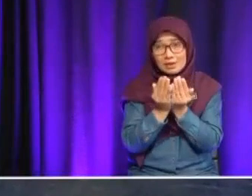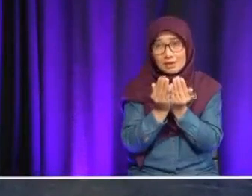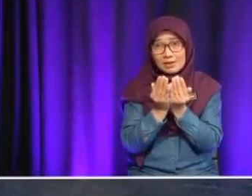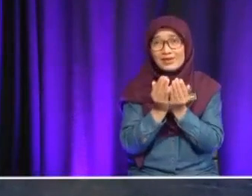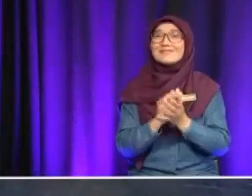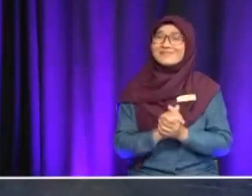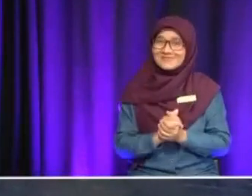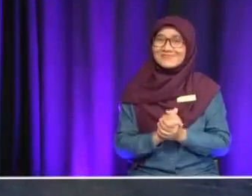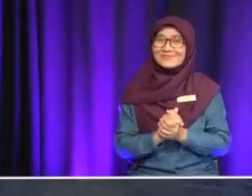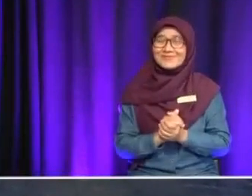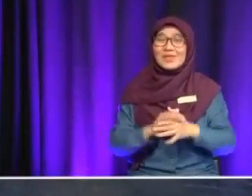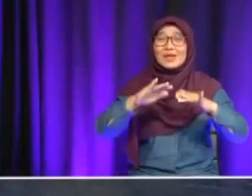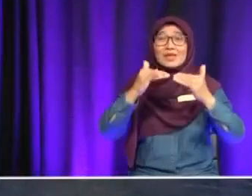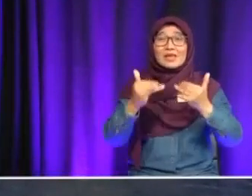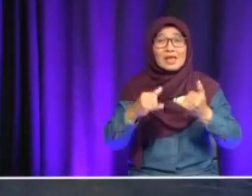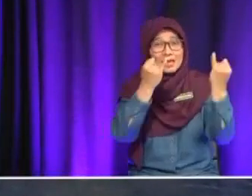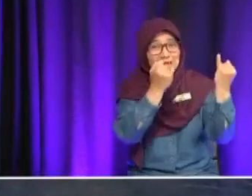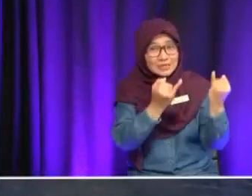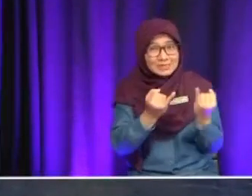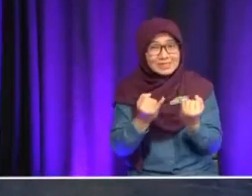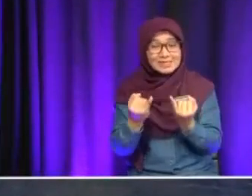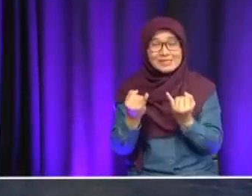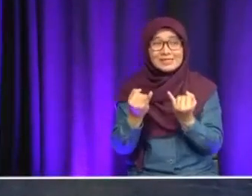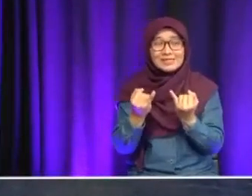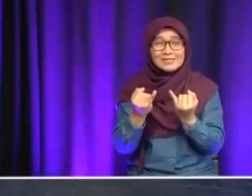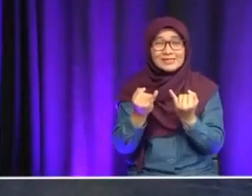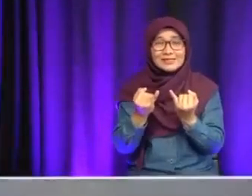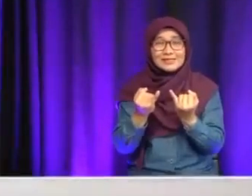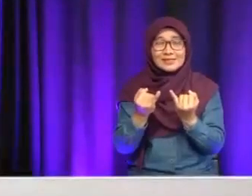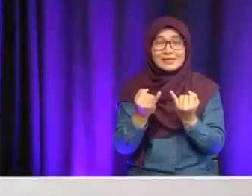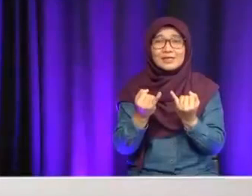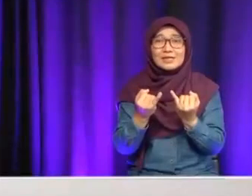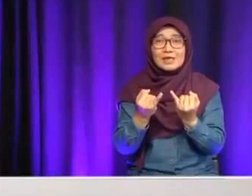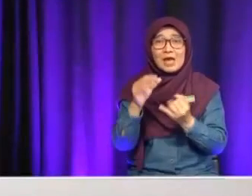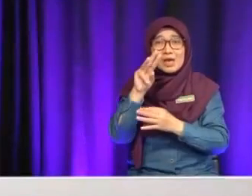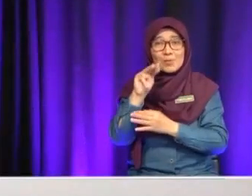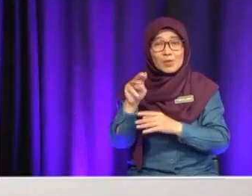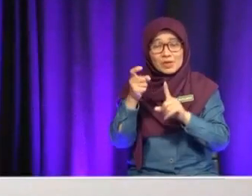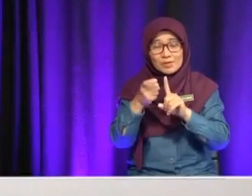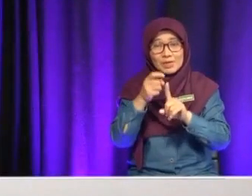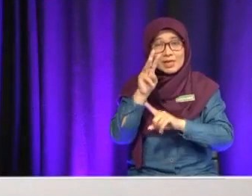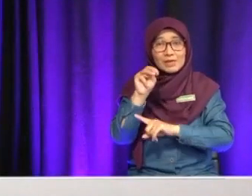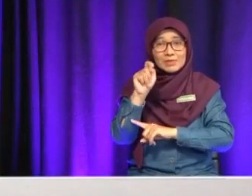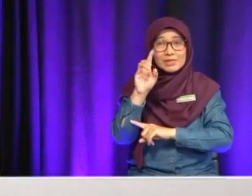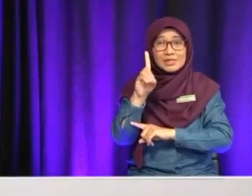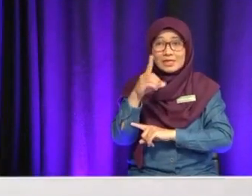Jadi Ustazah ingin mempersilakan murid daripada Maktab Tentera Diraja untuk membacakan doa. Baik,